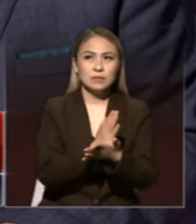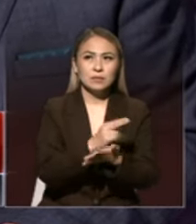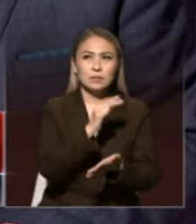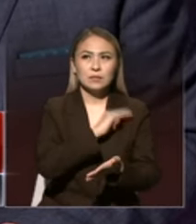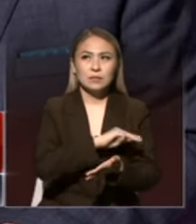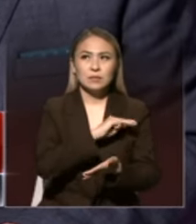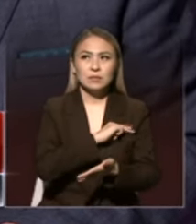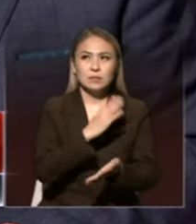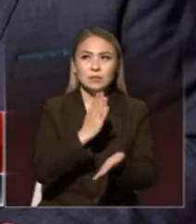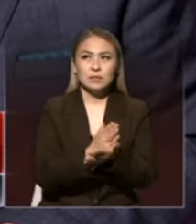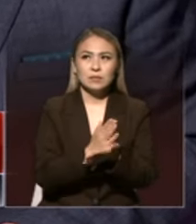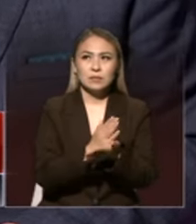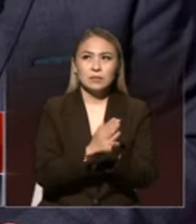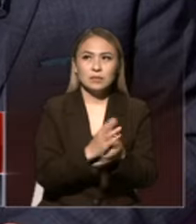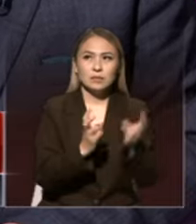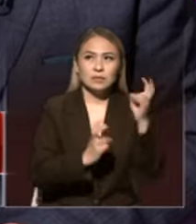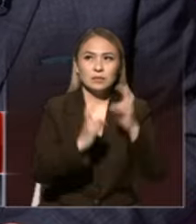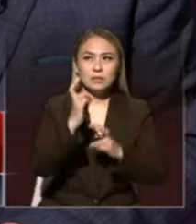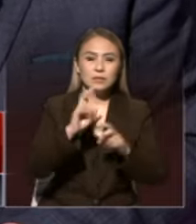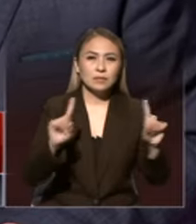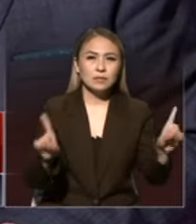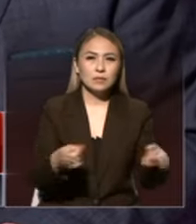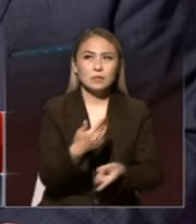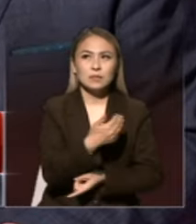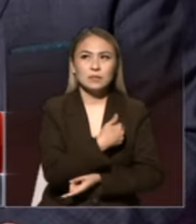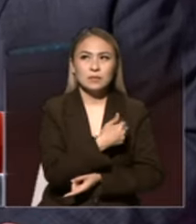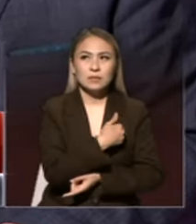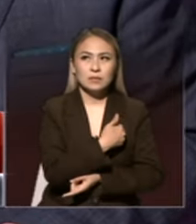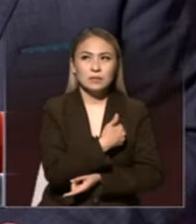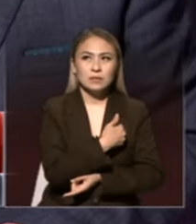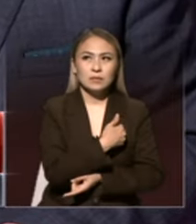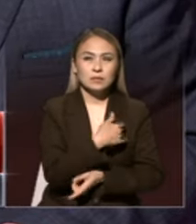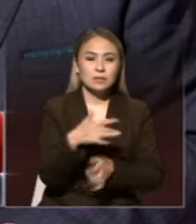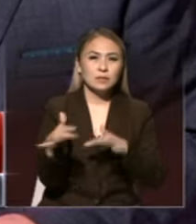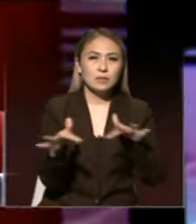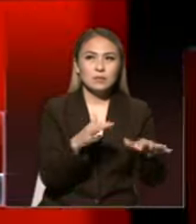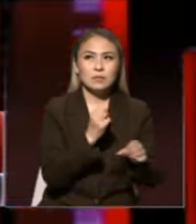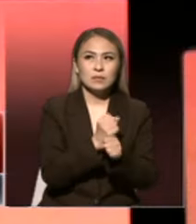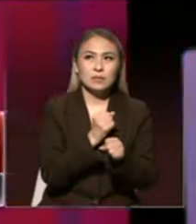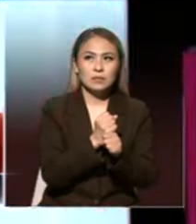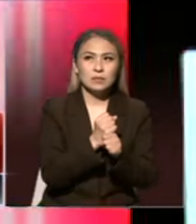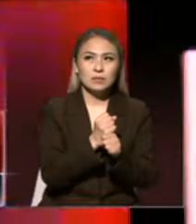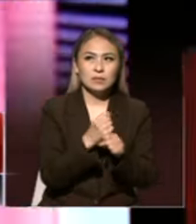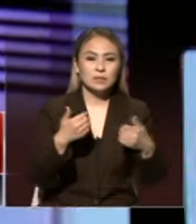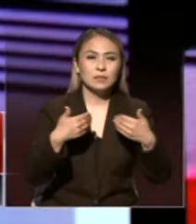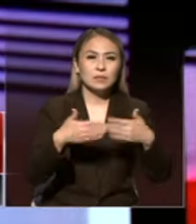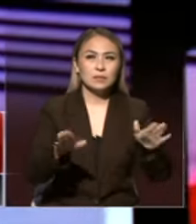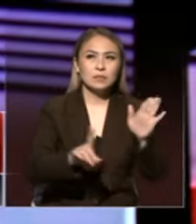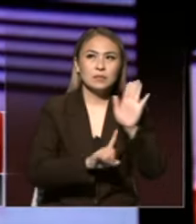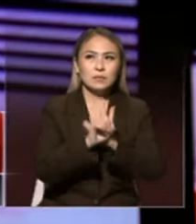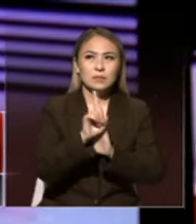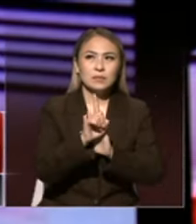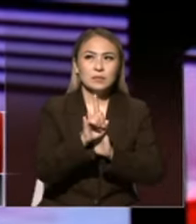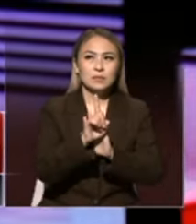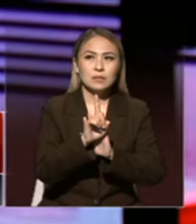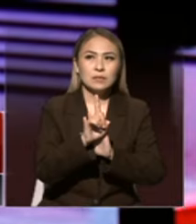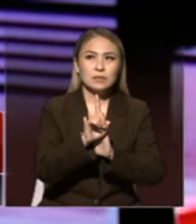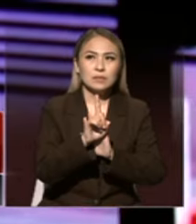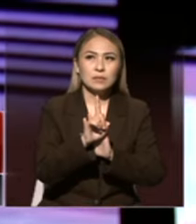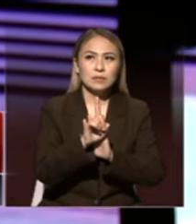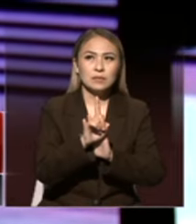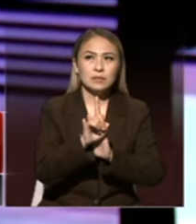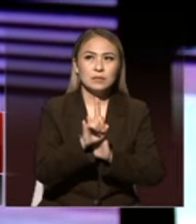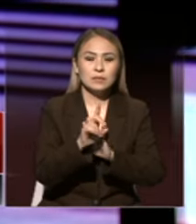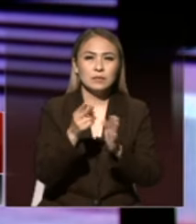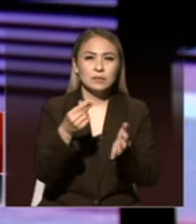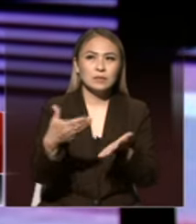жұмыстағым келеді, менің өндірісімді жаңа арғай дамытуға әрекет жасауыма жол ашыңдар. Қолыма теселі